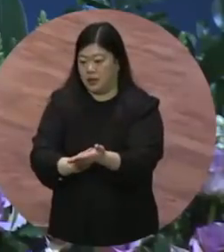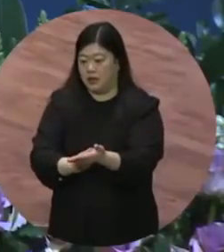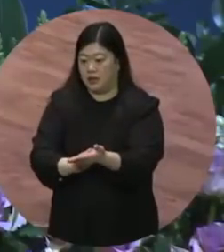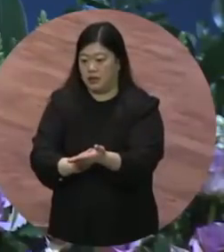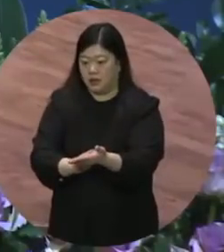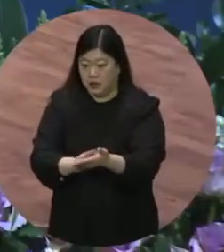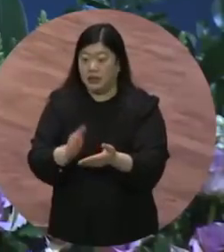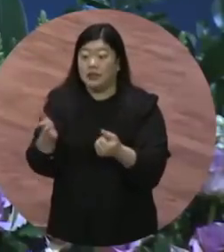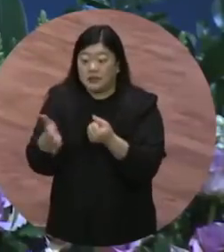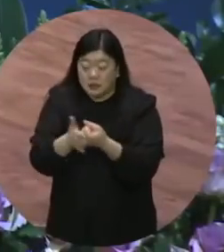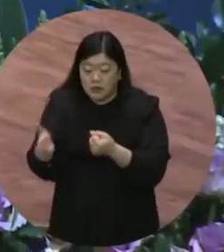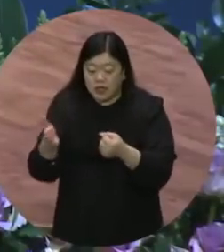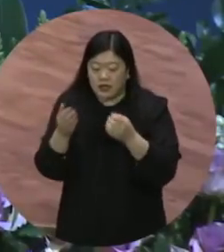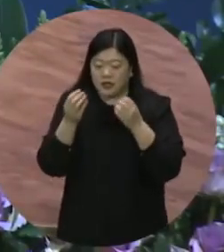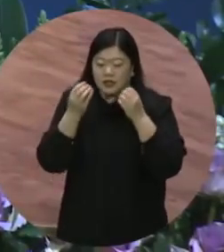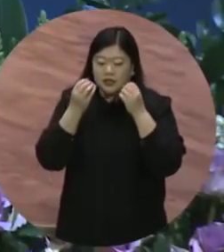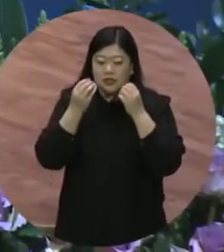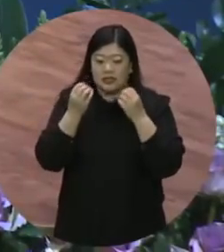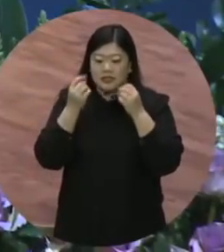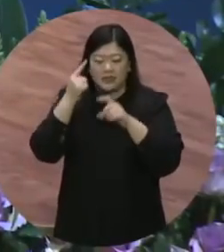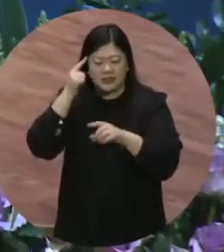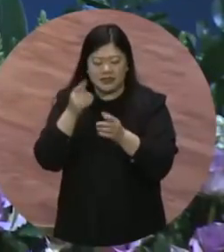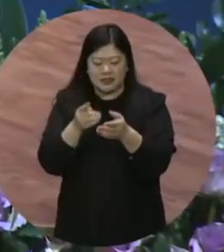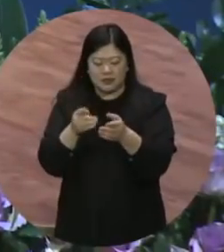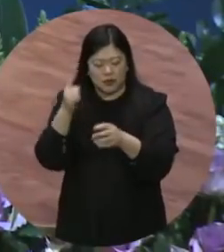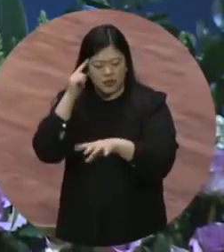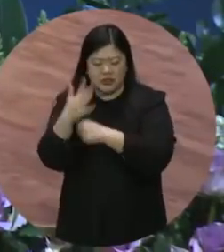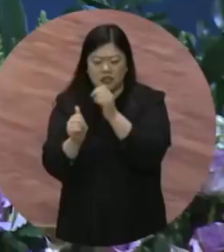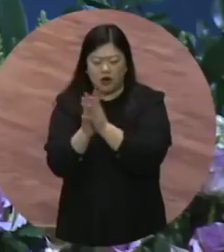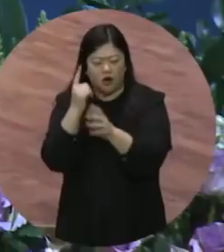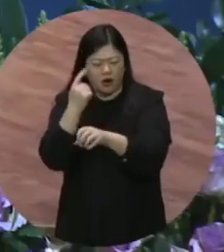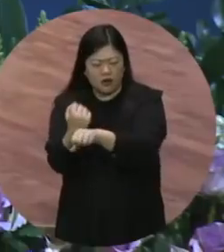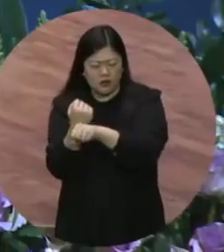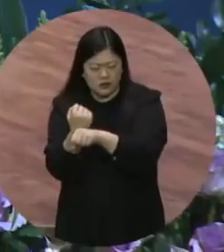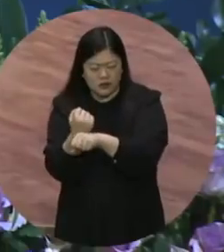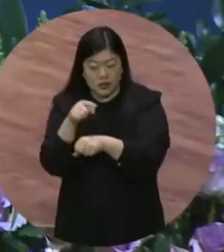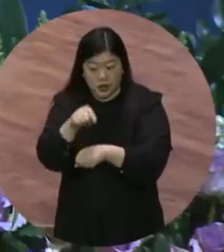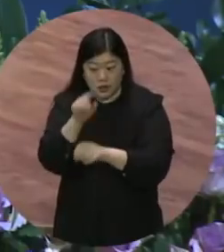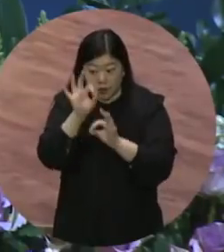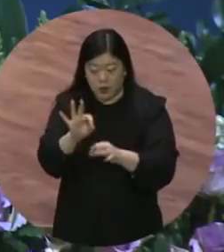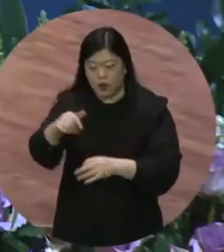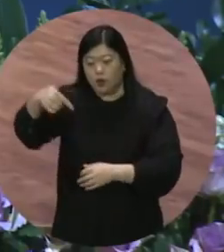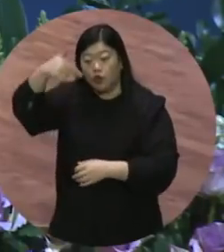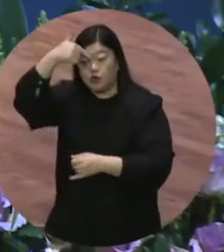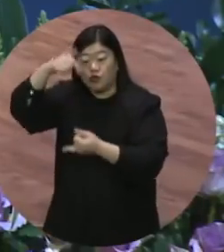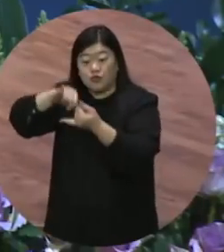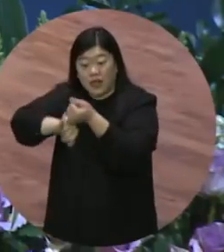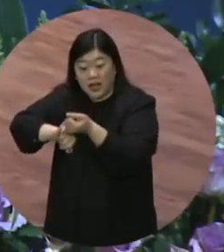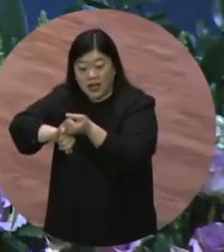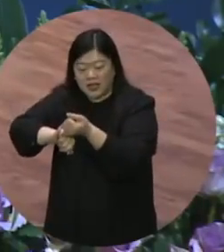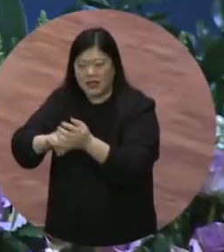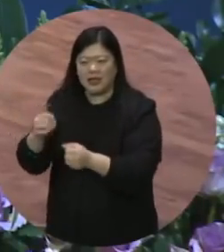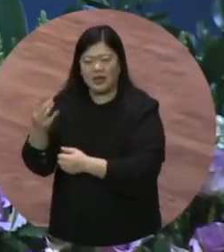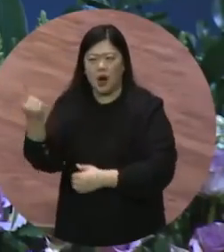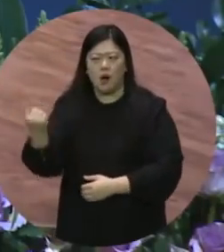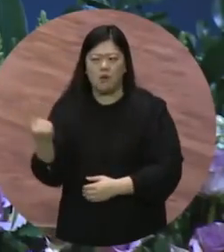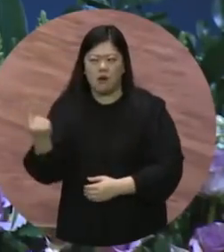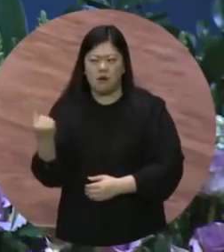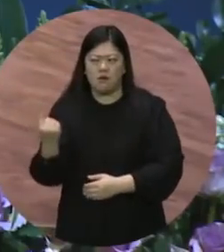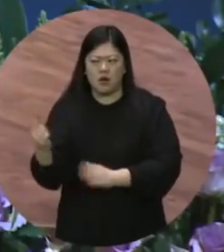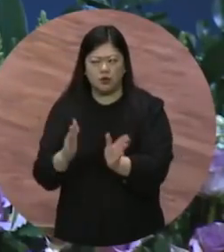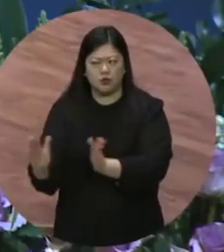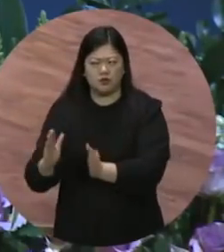신학자들은 구약을 오실 그리스도를 소개하는 책이라고 말합니다. 창세기 3장 15절의 주인공 여자의